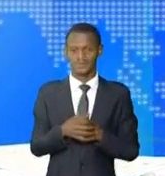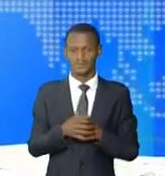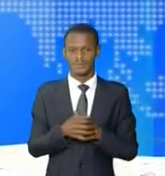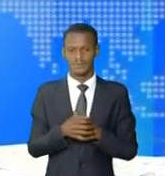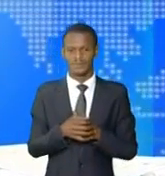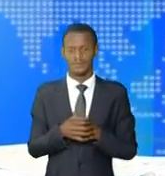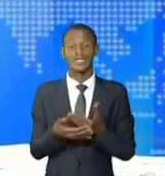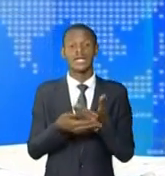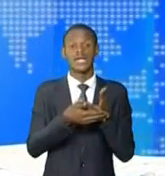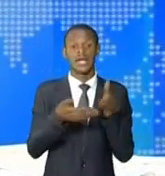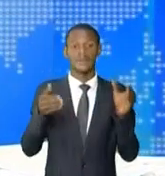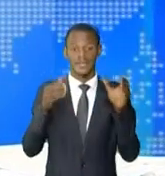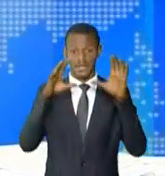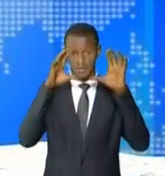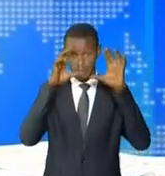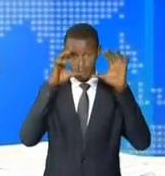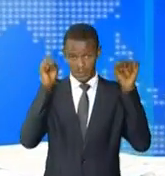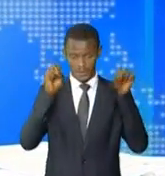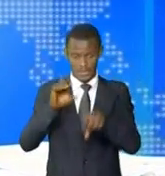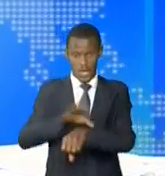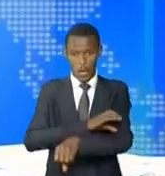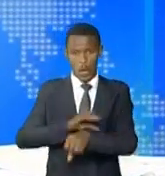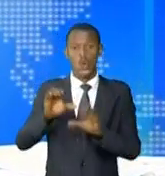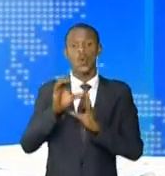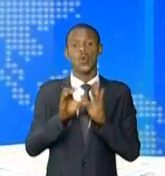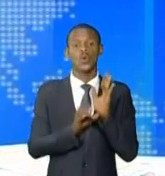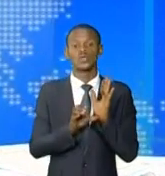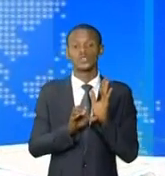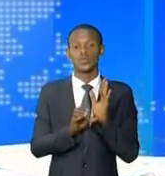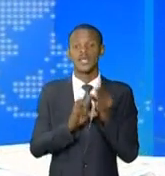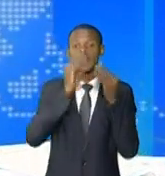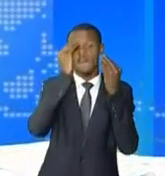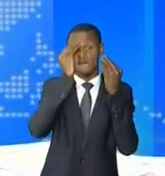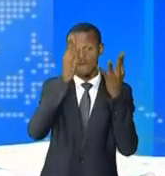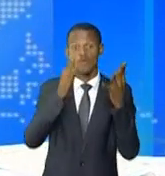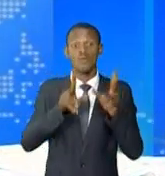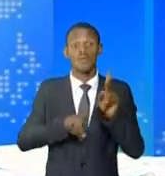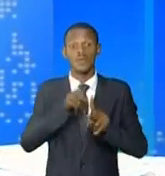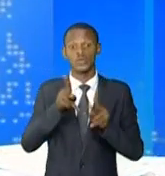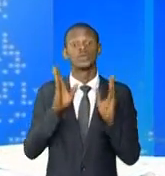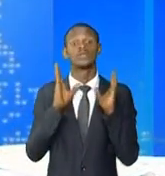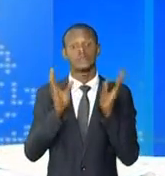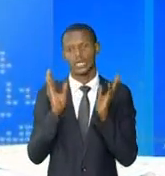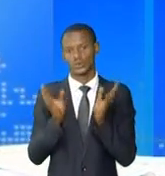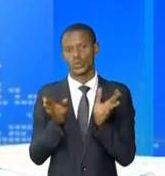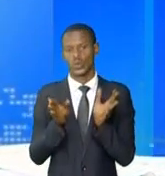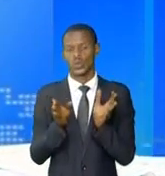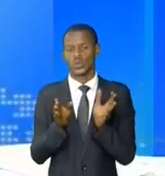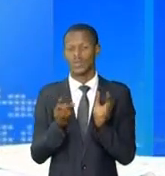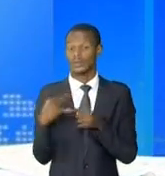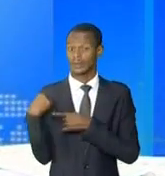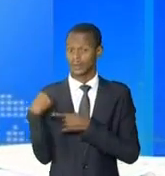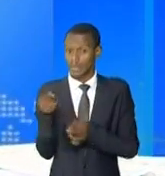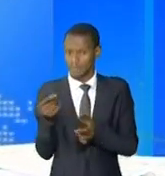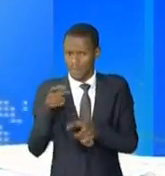de la Cour constitutionnelle ad interim informe le public que depuis un certain temps, un groupe d'individus mal intentionnés opérant